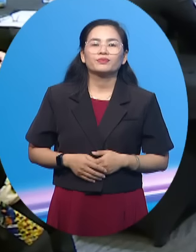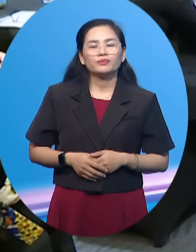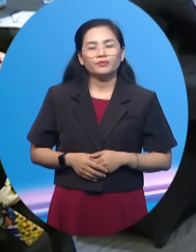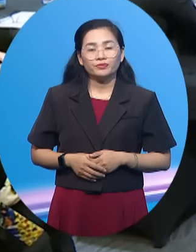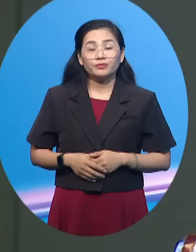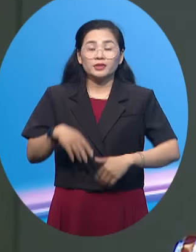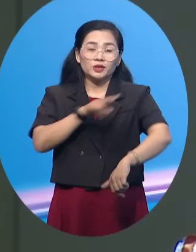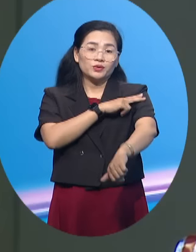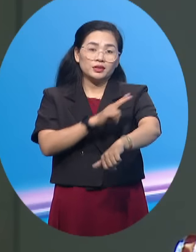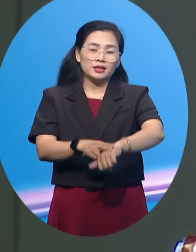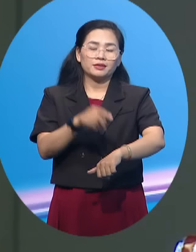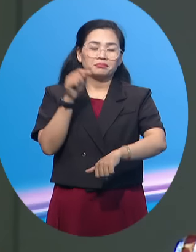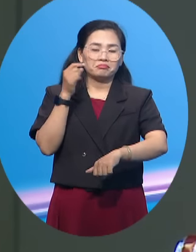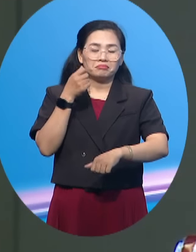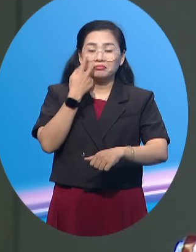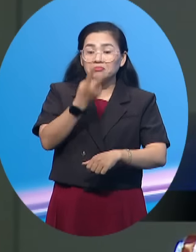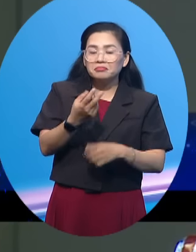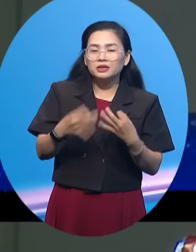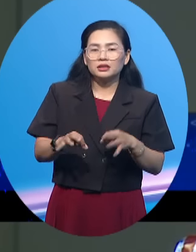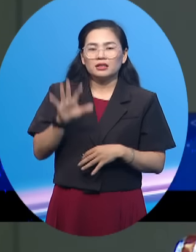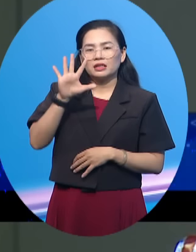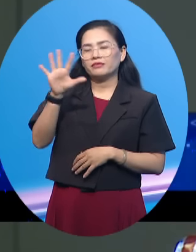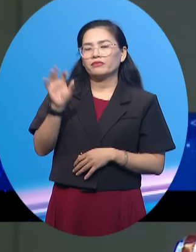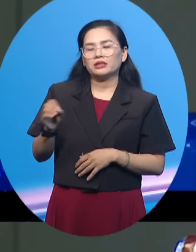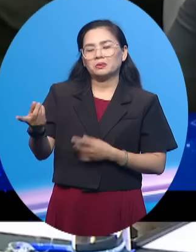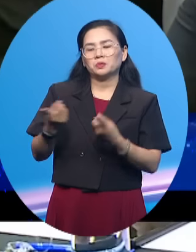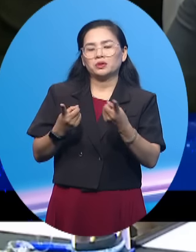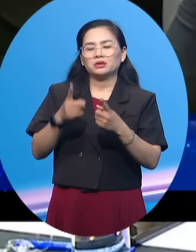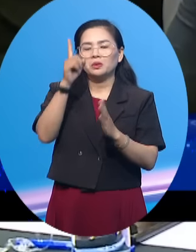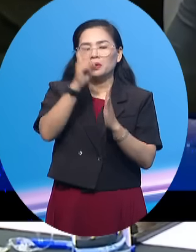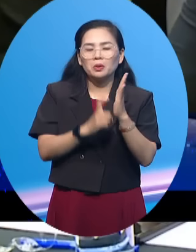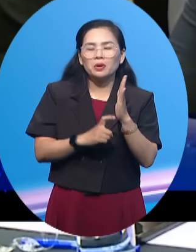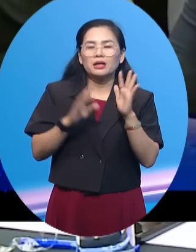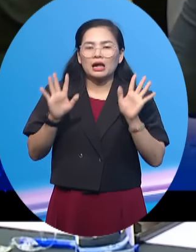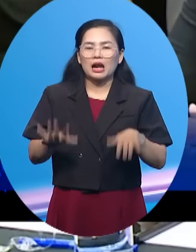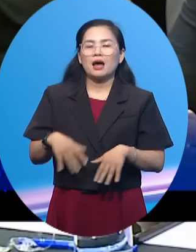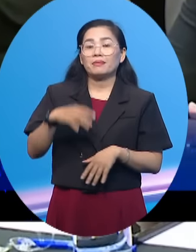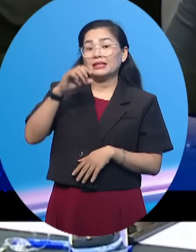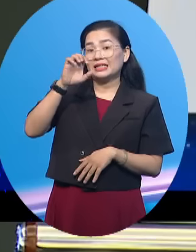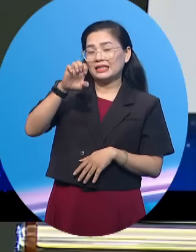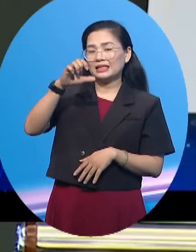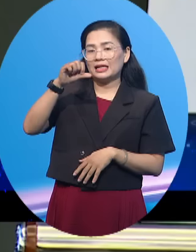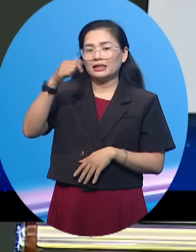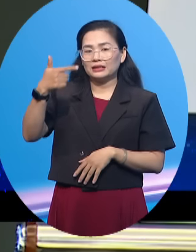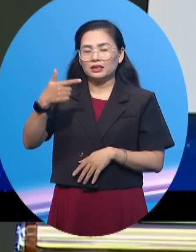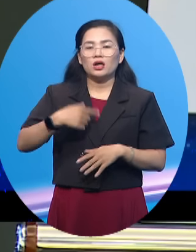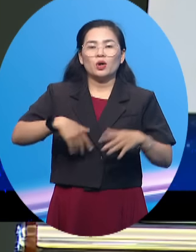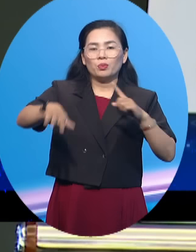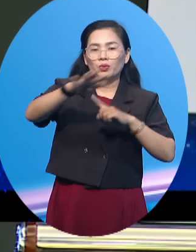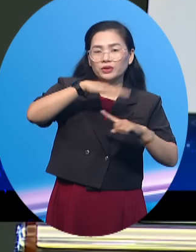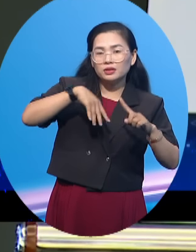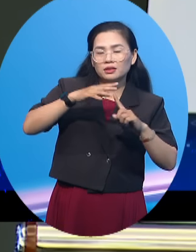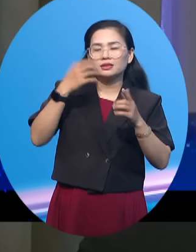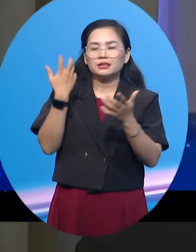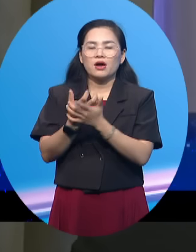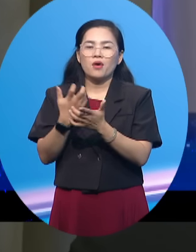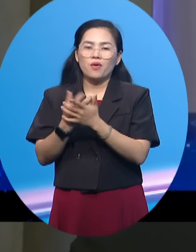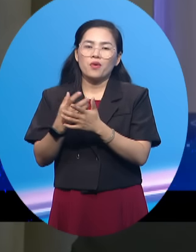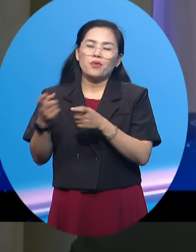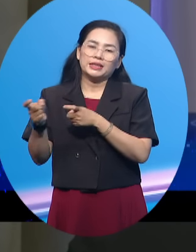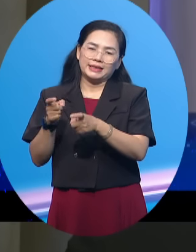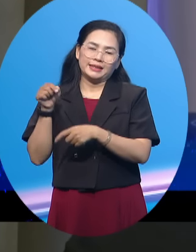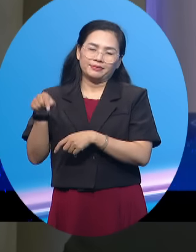Theo các chuyên gia, tại Việt Nam, chỉ có 5% các công ty được khảo sát đang thực hành ESG gồm môi trường, xã hội và quản trị. Thách thức